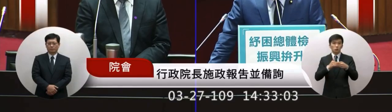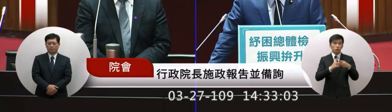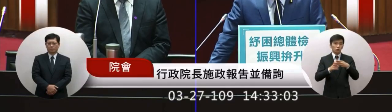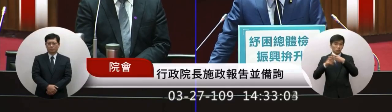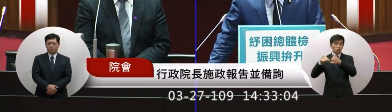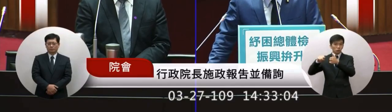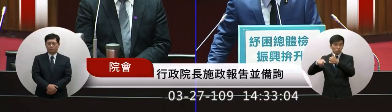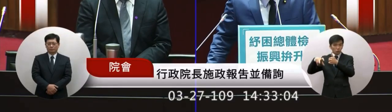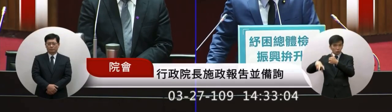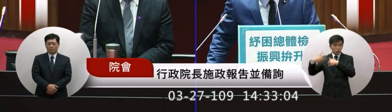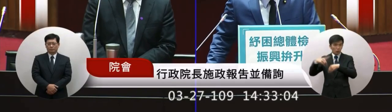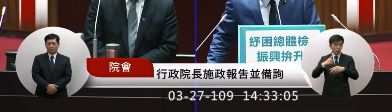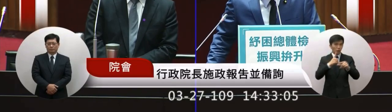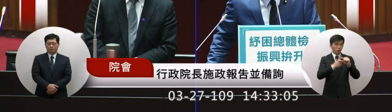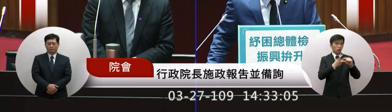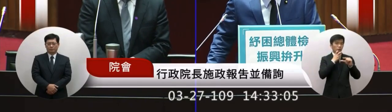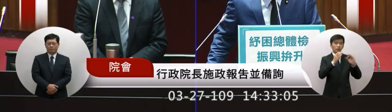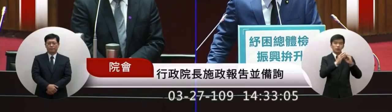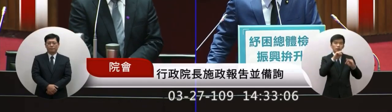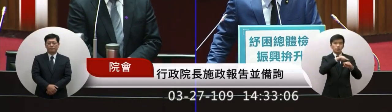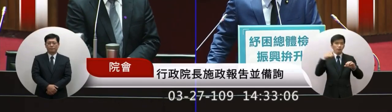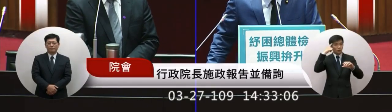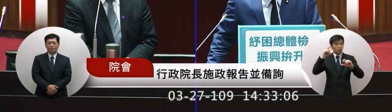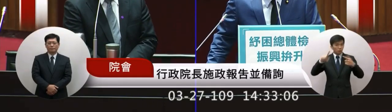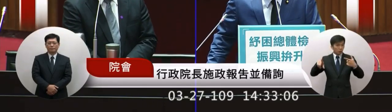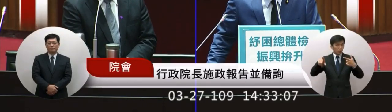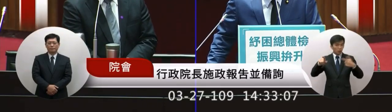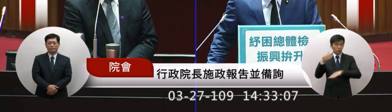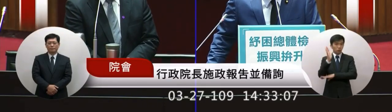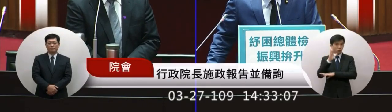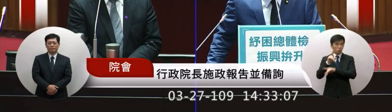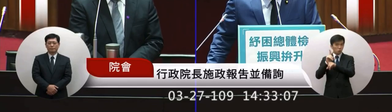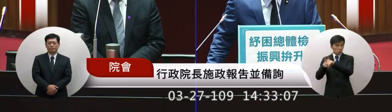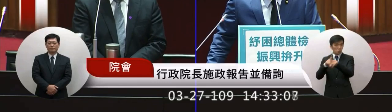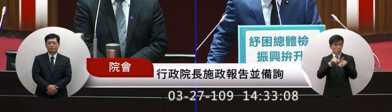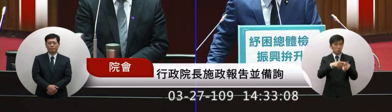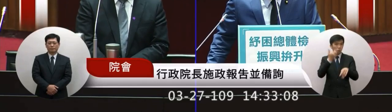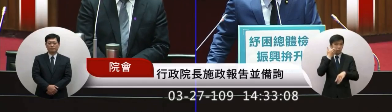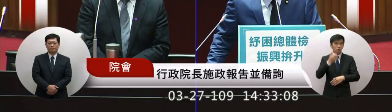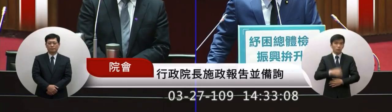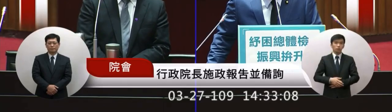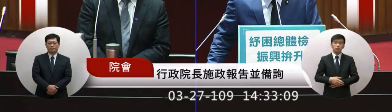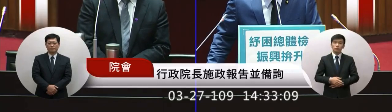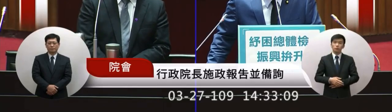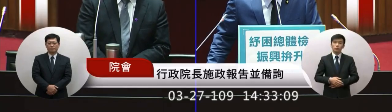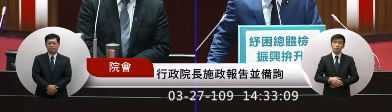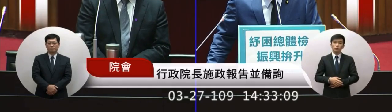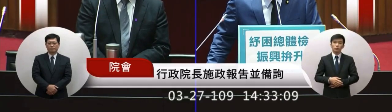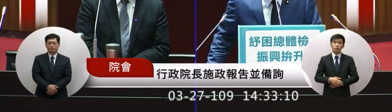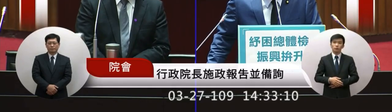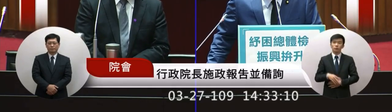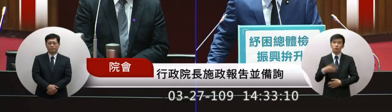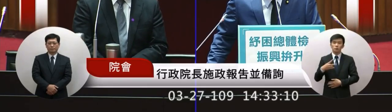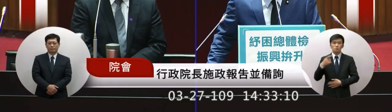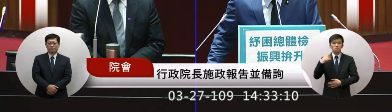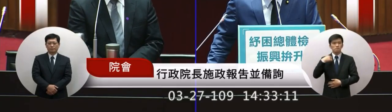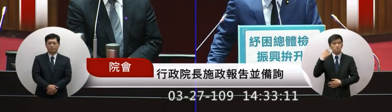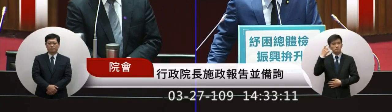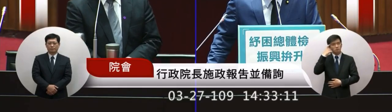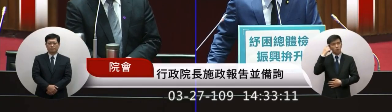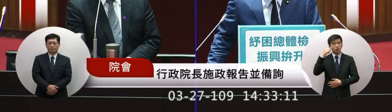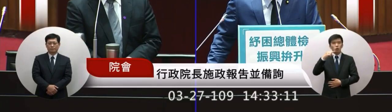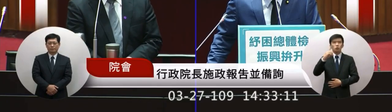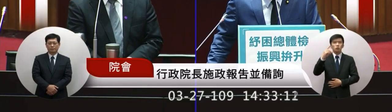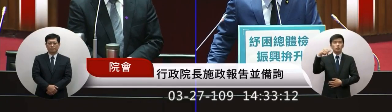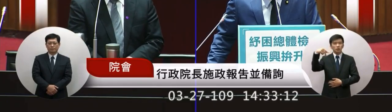用哪一个来做冲击标准的评估。啊，首先上吼，我认为吼 GDP 保不保二，其实在这